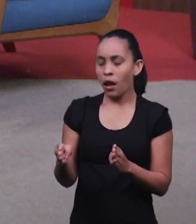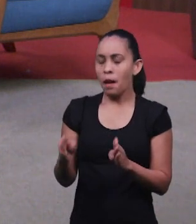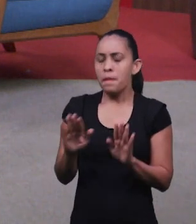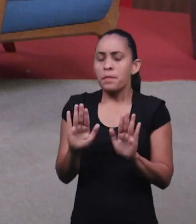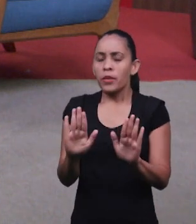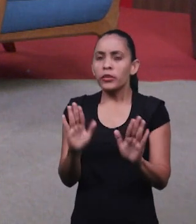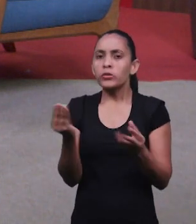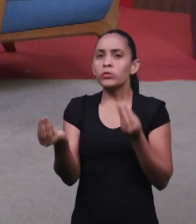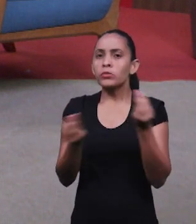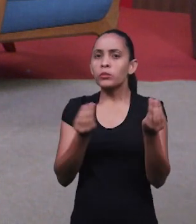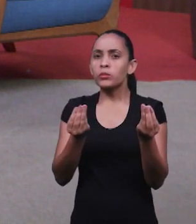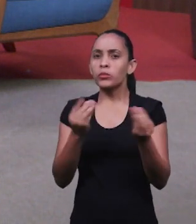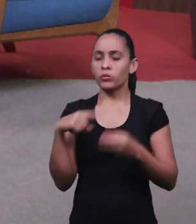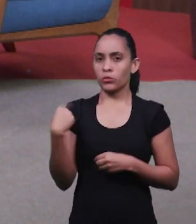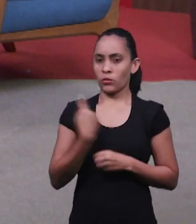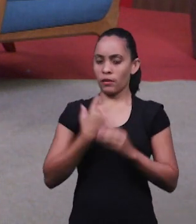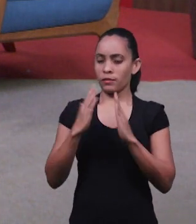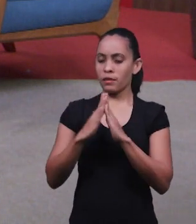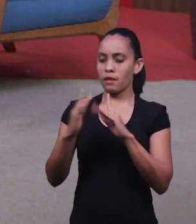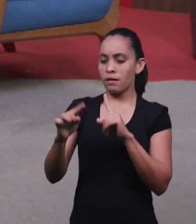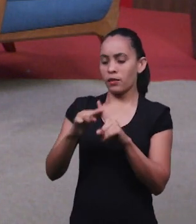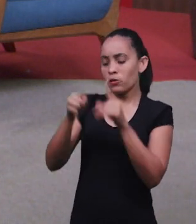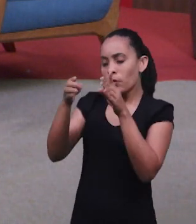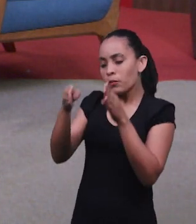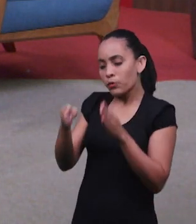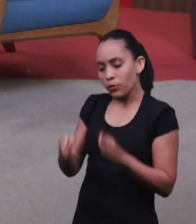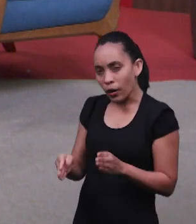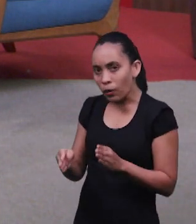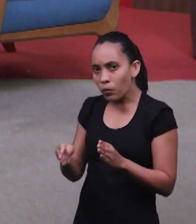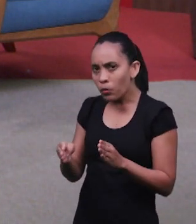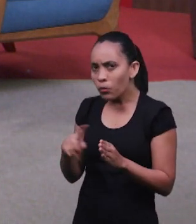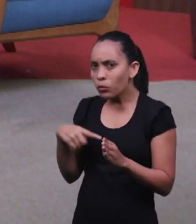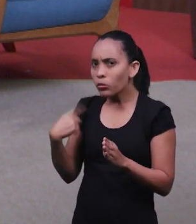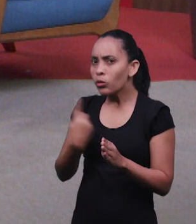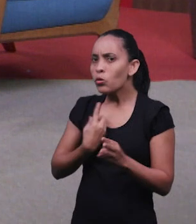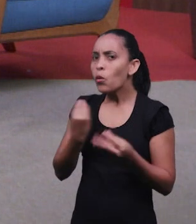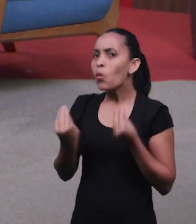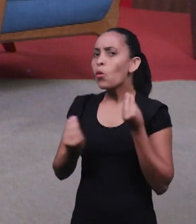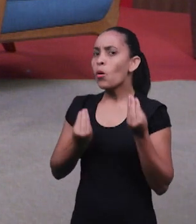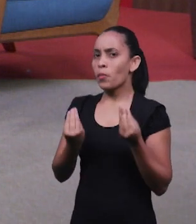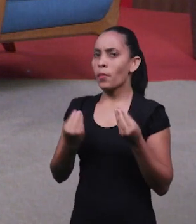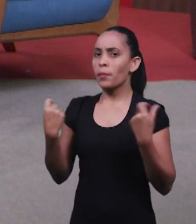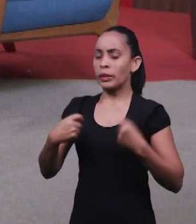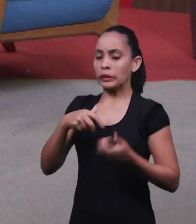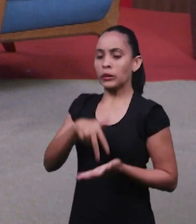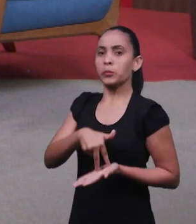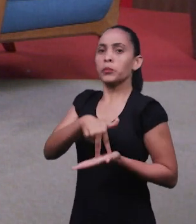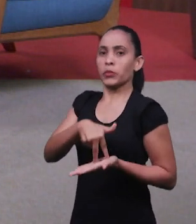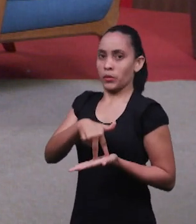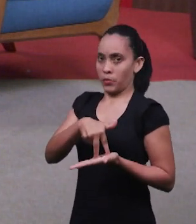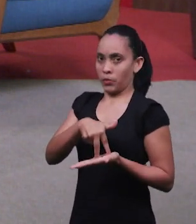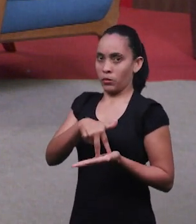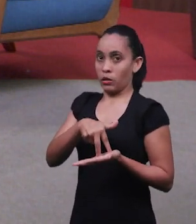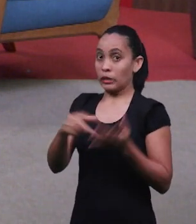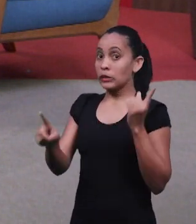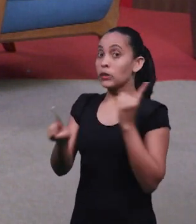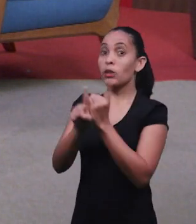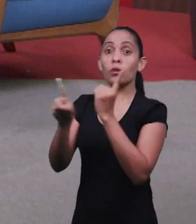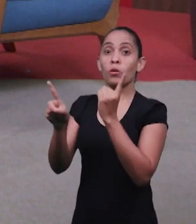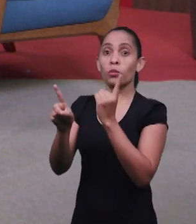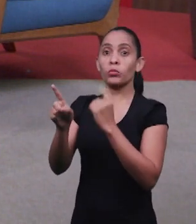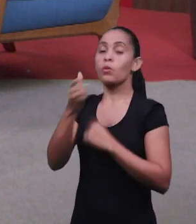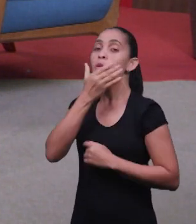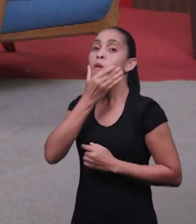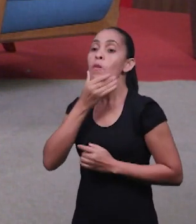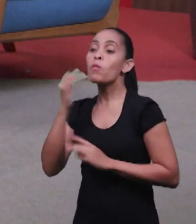Mais nous, en tant qu'Église, comment nous devons nous porter dans ce monde de préparation pour la rencontre avec l'époux? Et quelle est